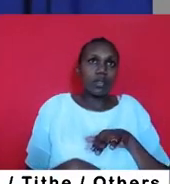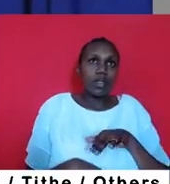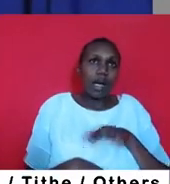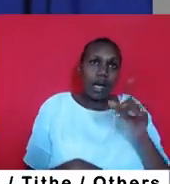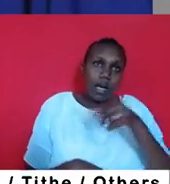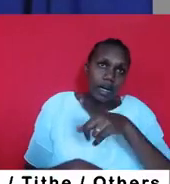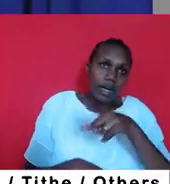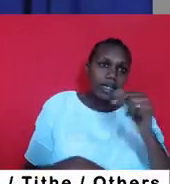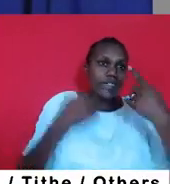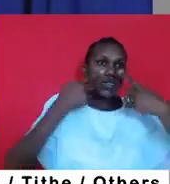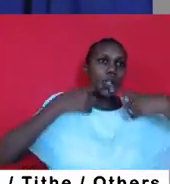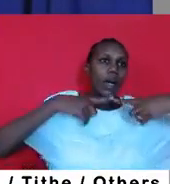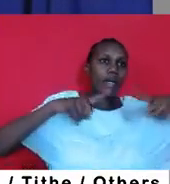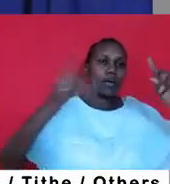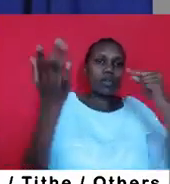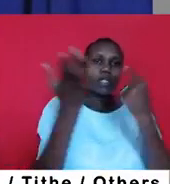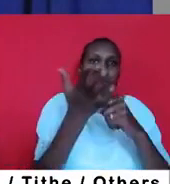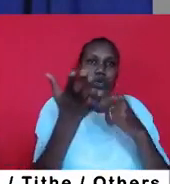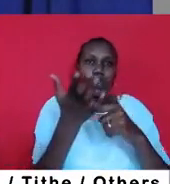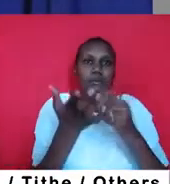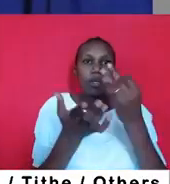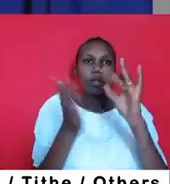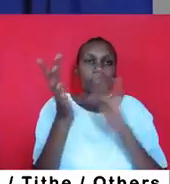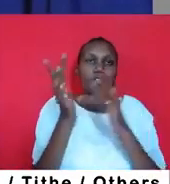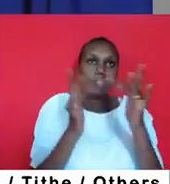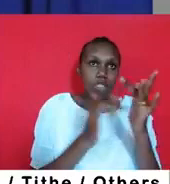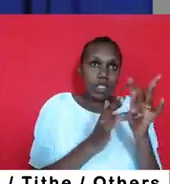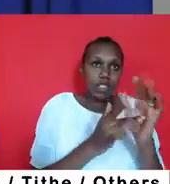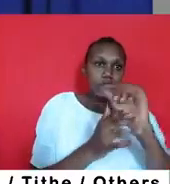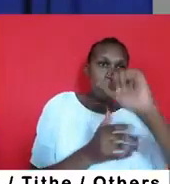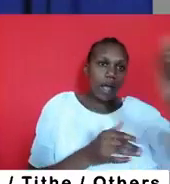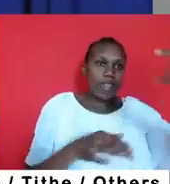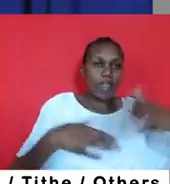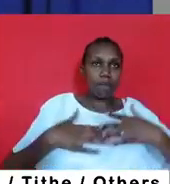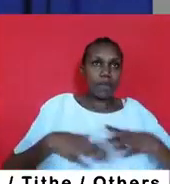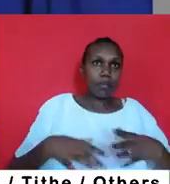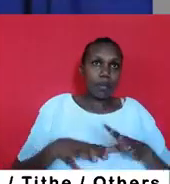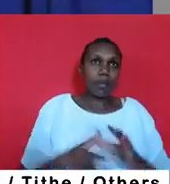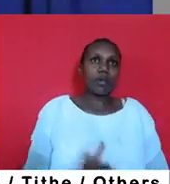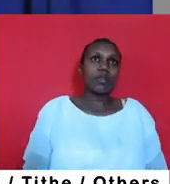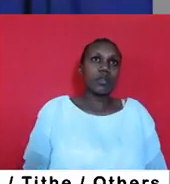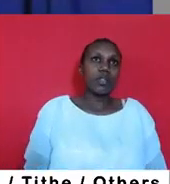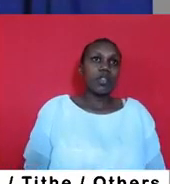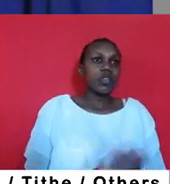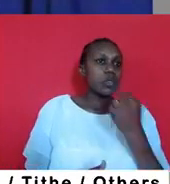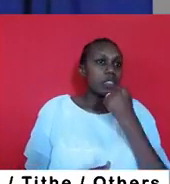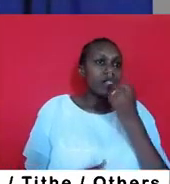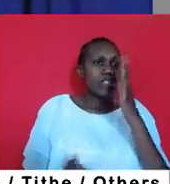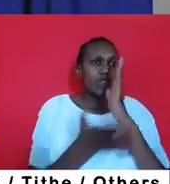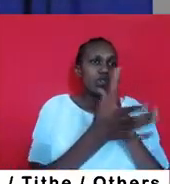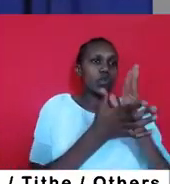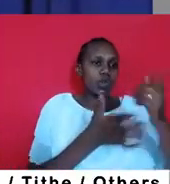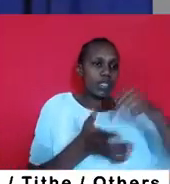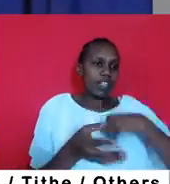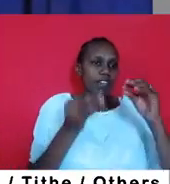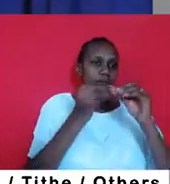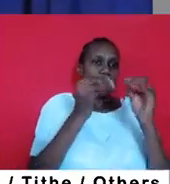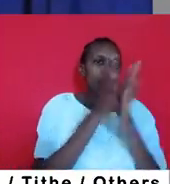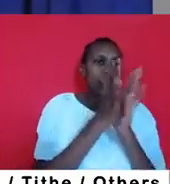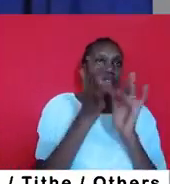akaenda kueneza injili ya Yesu kwa Wasamaria, kuambia nimepatana na